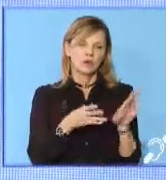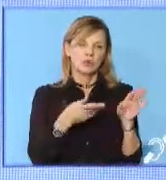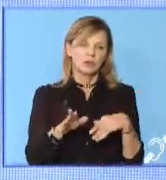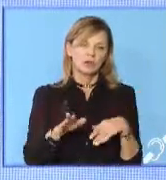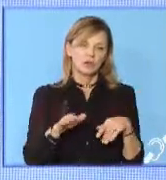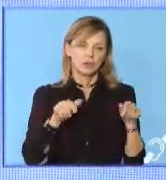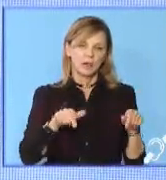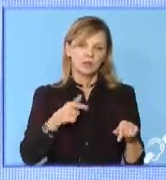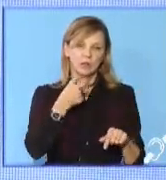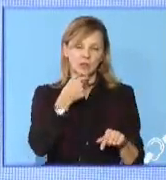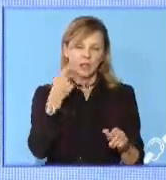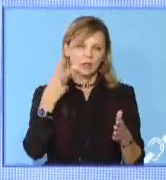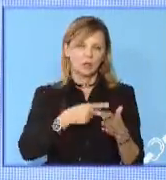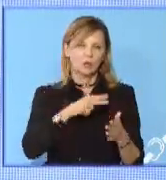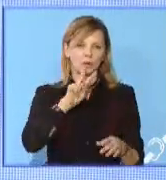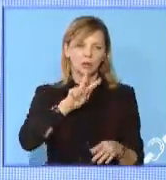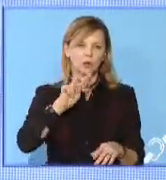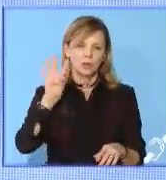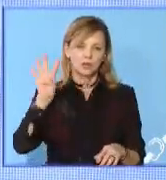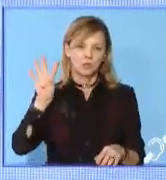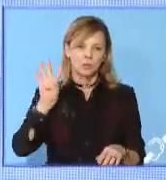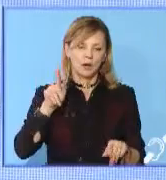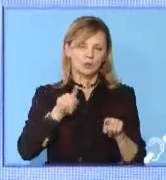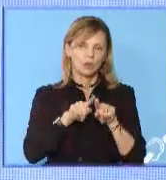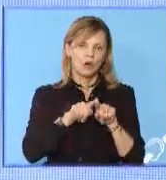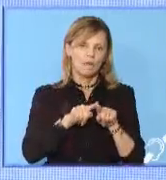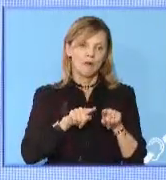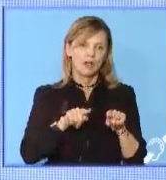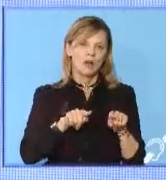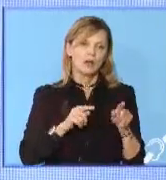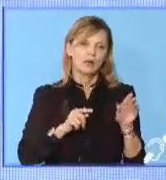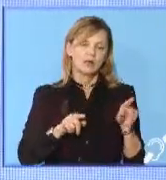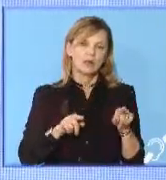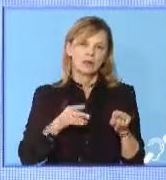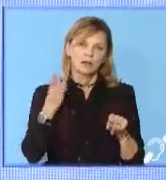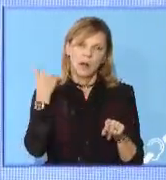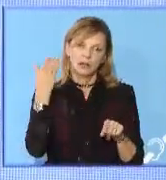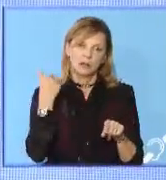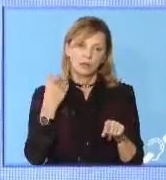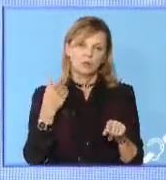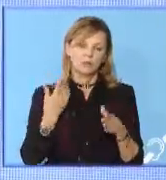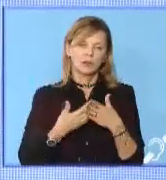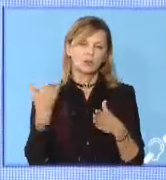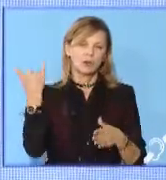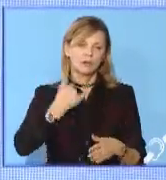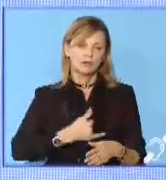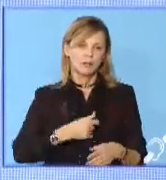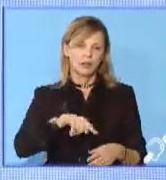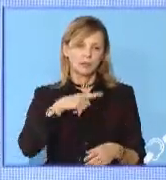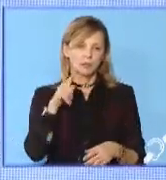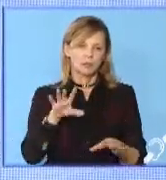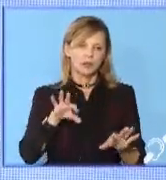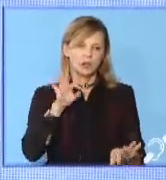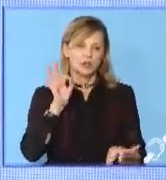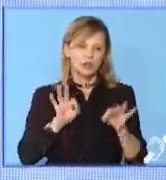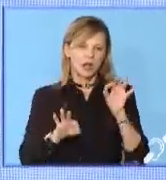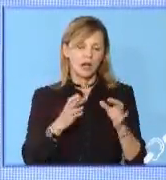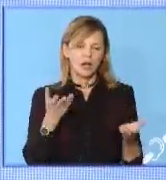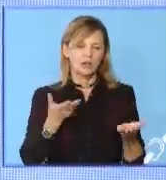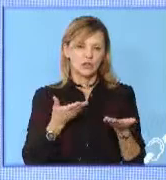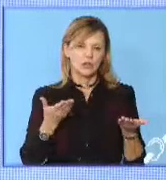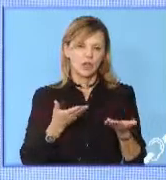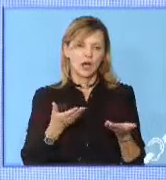anul 2024, la fel cum am făcut-o întotdeauna, mai ales că venim după niște alegeri în